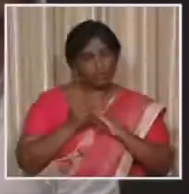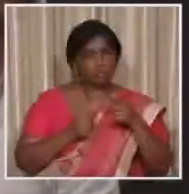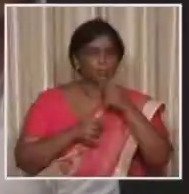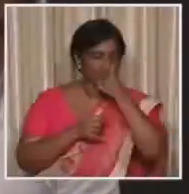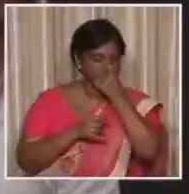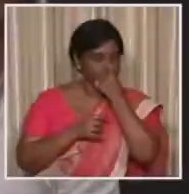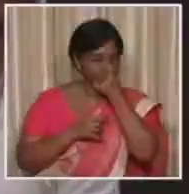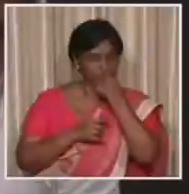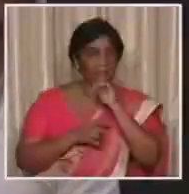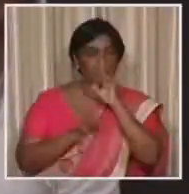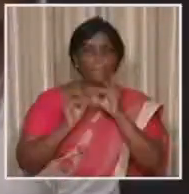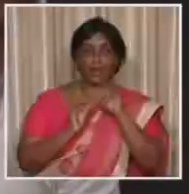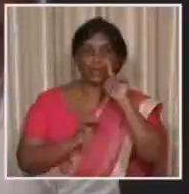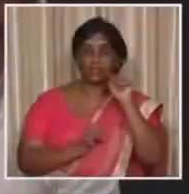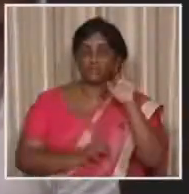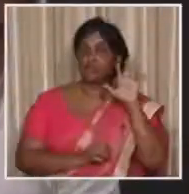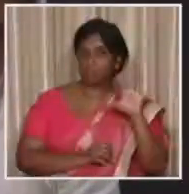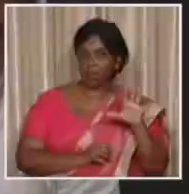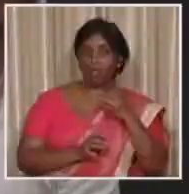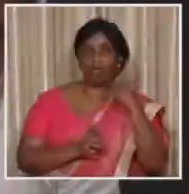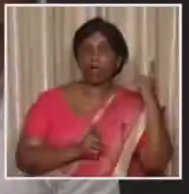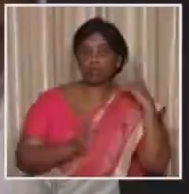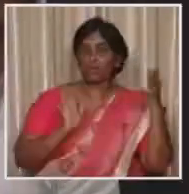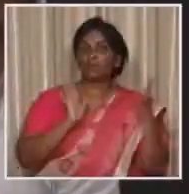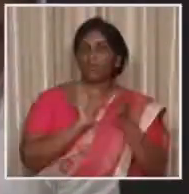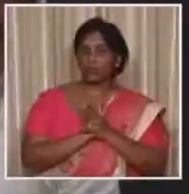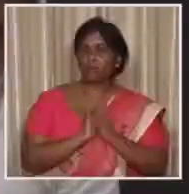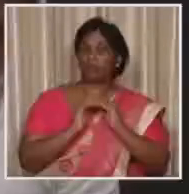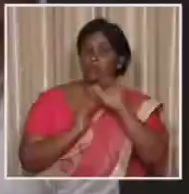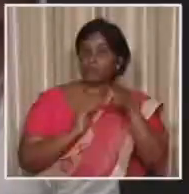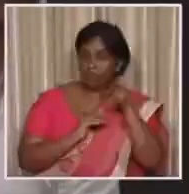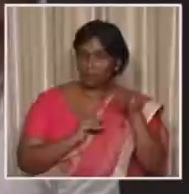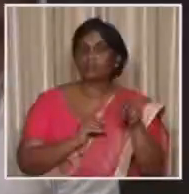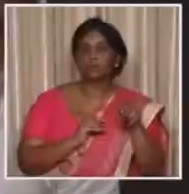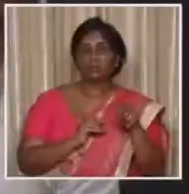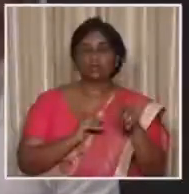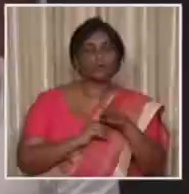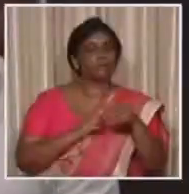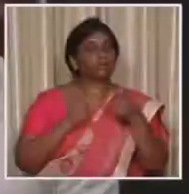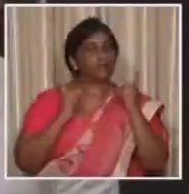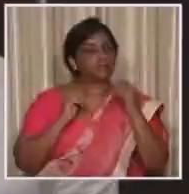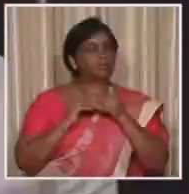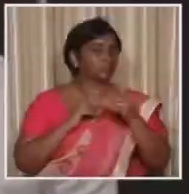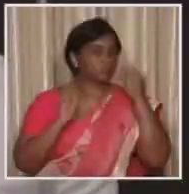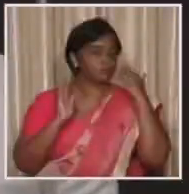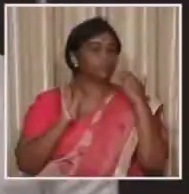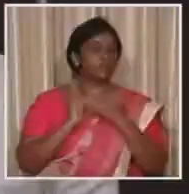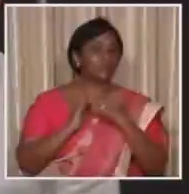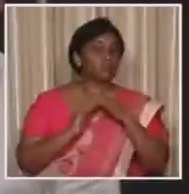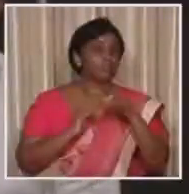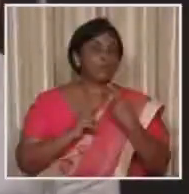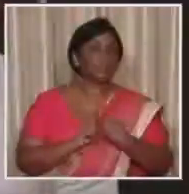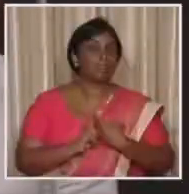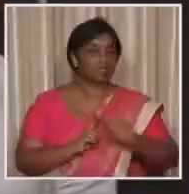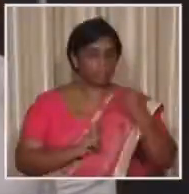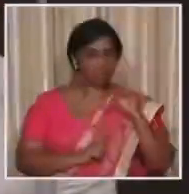එකේ සභාපතිරත් දීලා තියෙනවා බිලියන 1.5ක් හමුදාවත් එක්ක එකතු වෙලා හැම ගම්මානයකම පිච් එකක් සහ ක්‍රිකට් ක්‍රීඩාව සඳහා ගම්මාන දියුණු